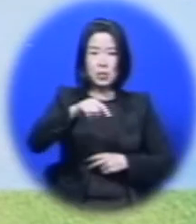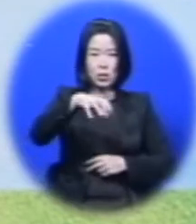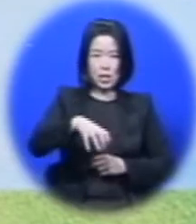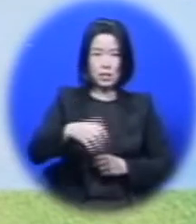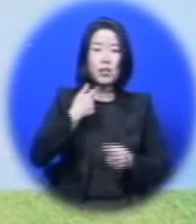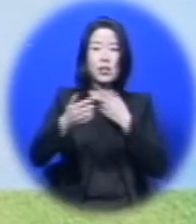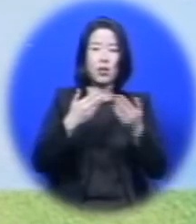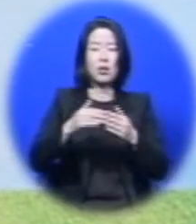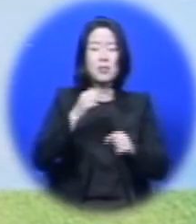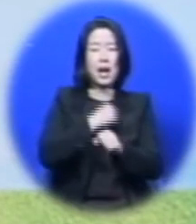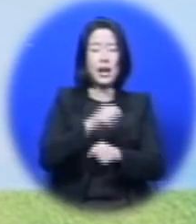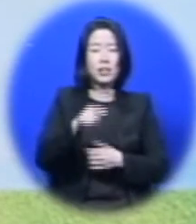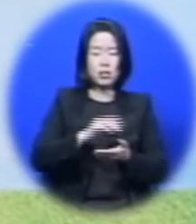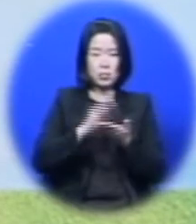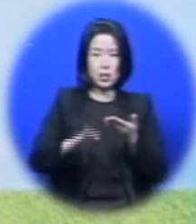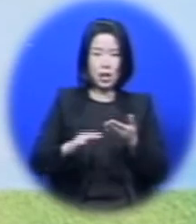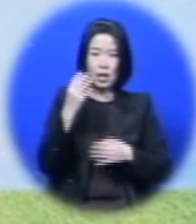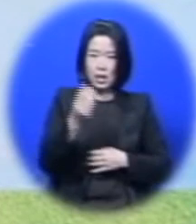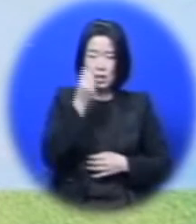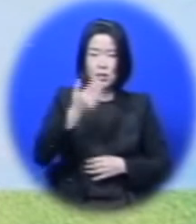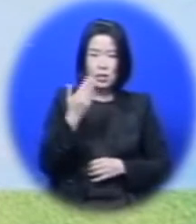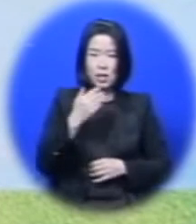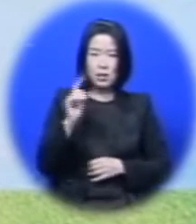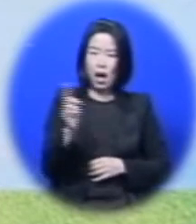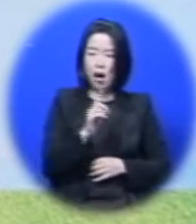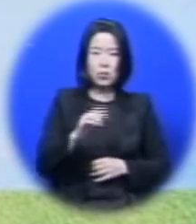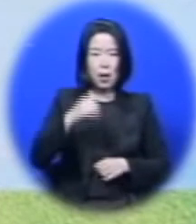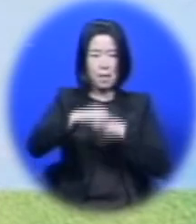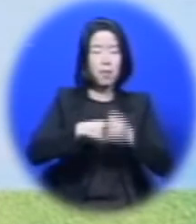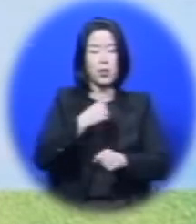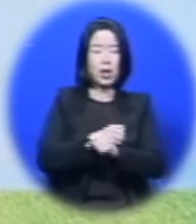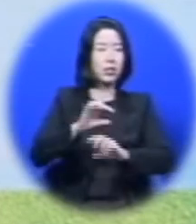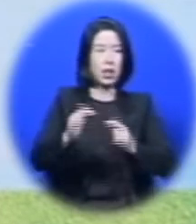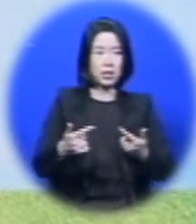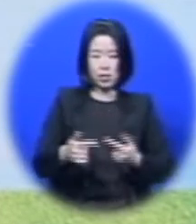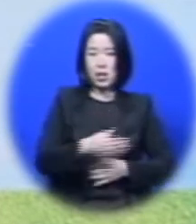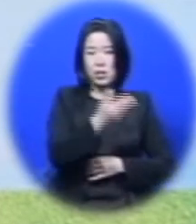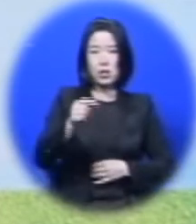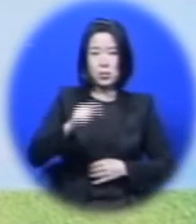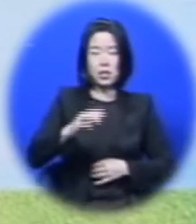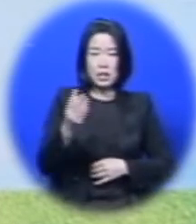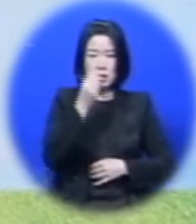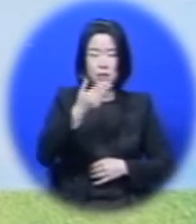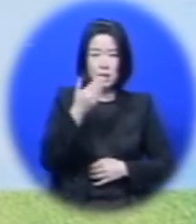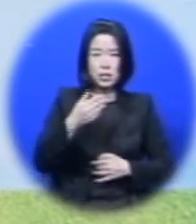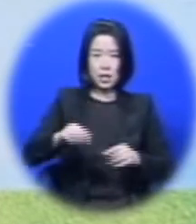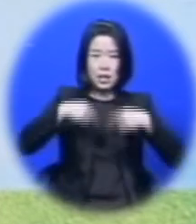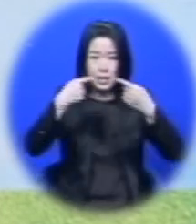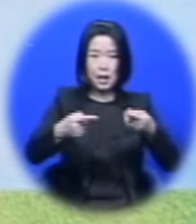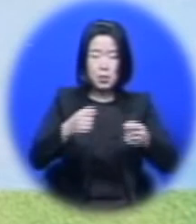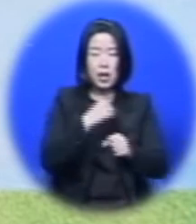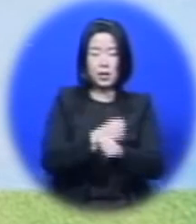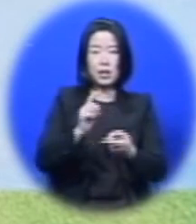겁니다. 성찬은 아무나 하는 게 아닙니다. 여러분이 오늘 이 성찬식에 참여한다는 것은 여러분이